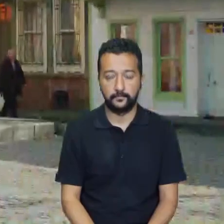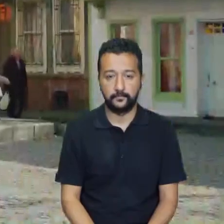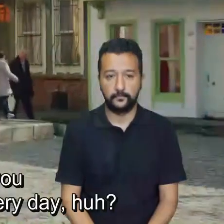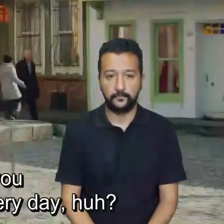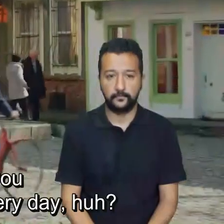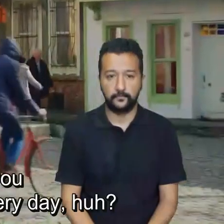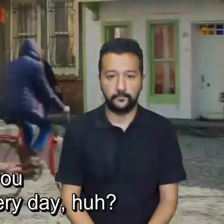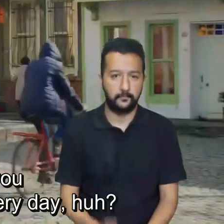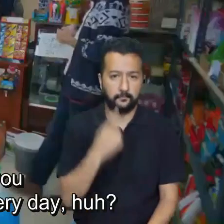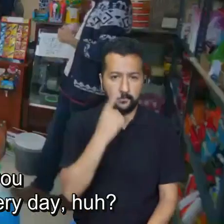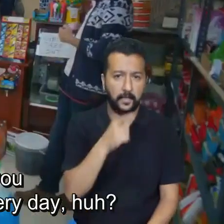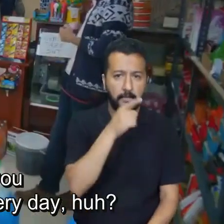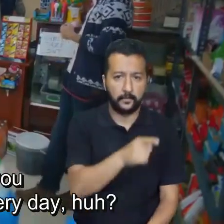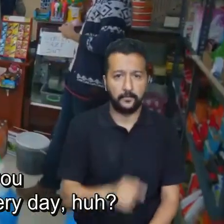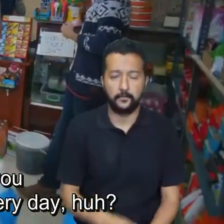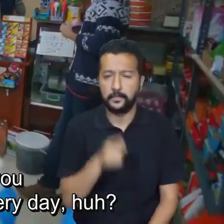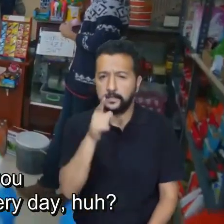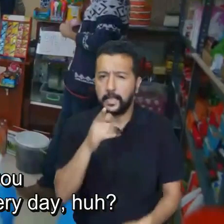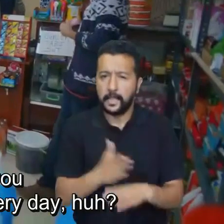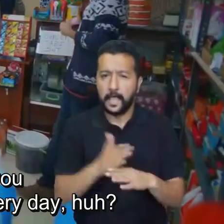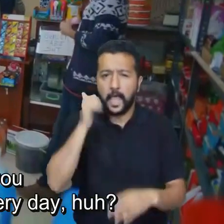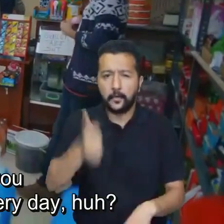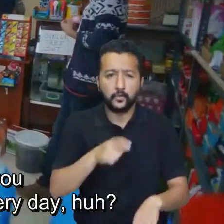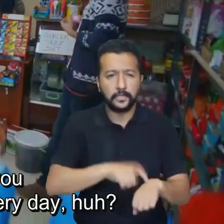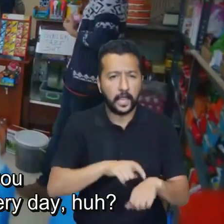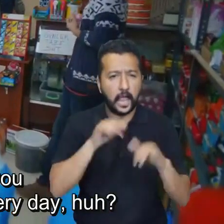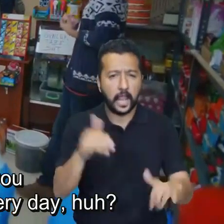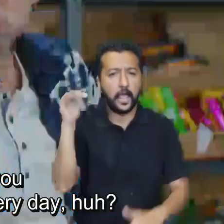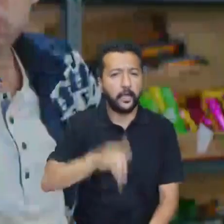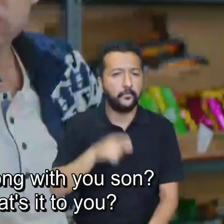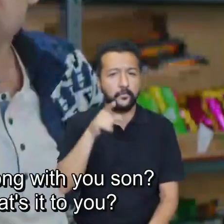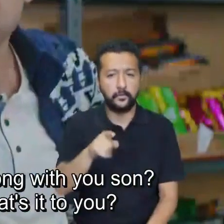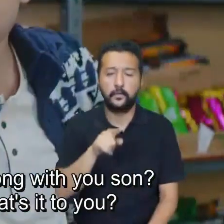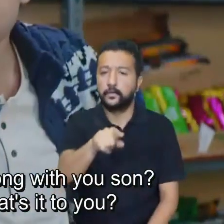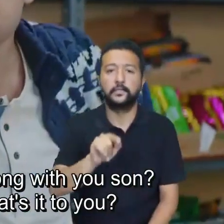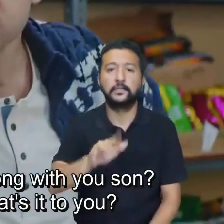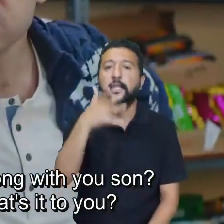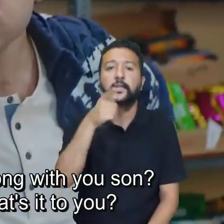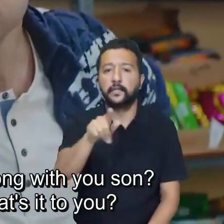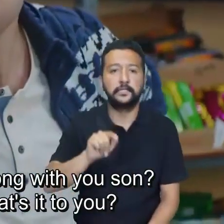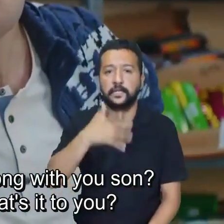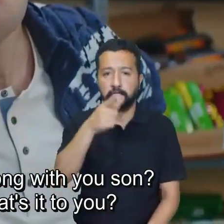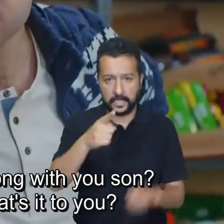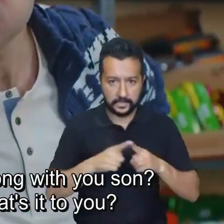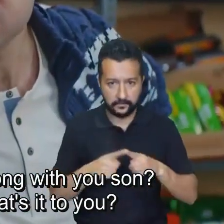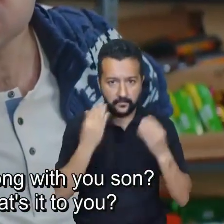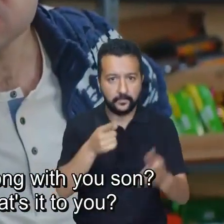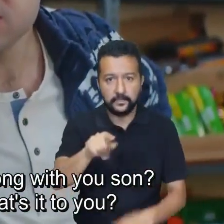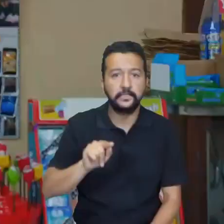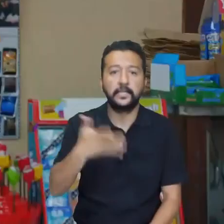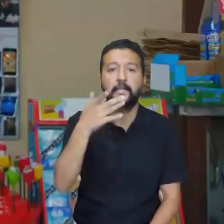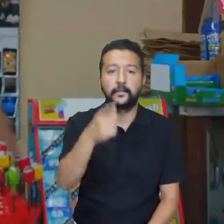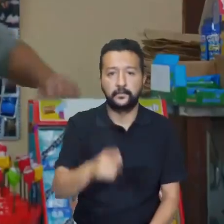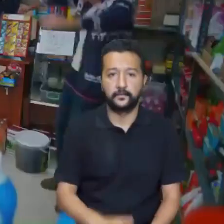birleştik. Bana bak. Kısmet Gıda Market. Sen niye her gün aynı saatte geliyorsun buraya? Ha? Sana ne lan? Sana ne oğlum? Hesap mı vereceğim sana? Sana